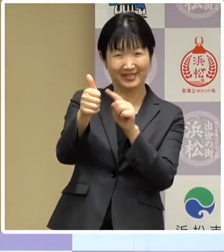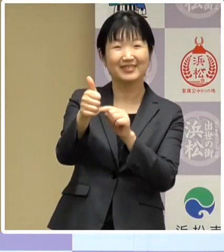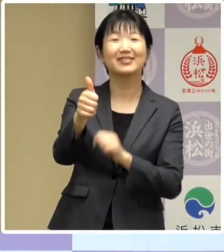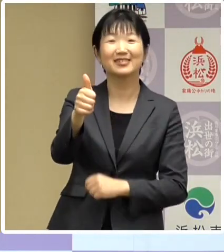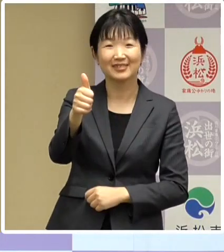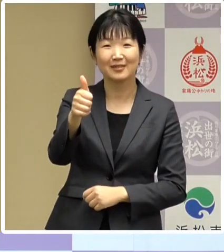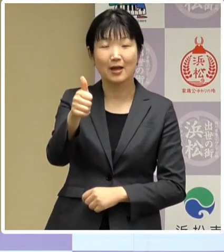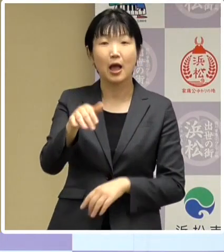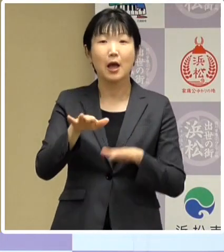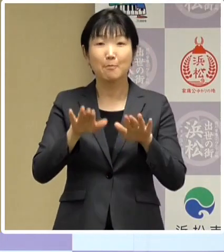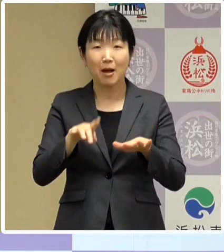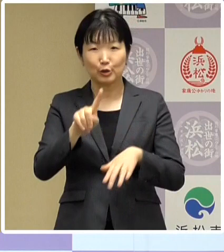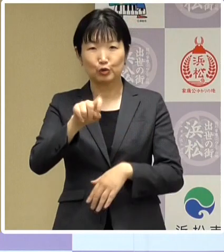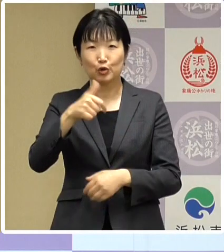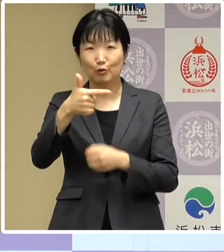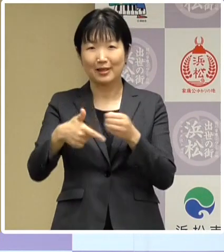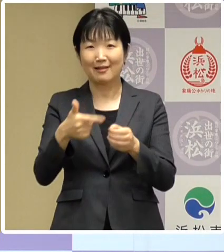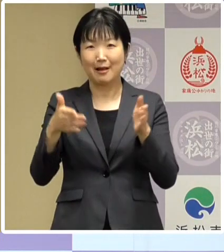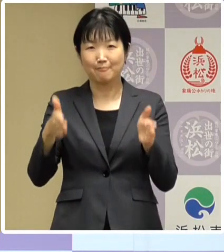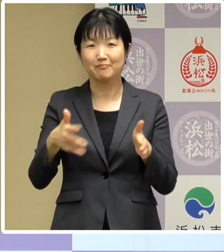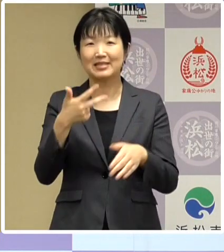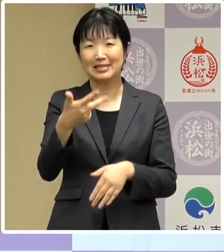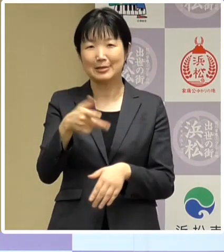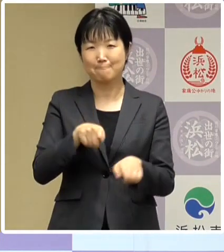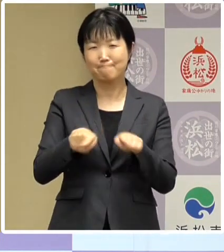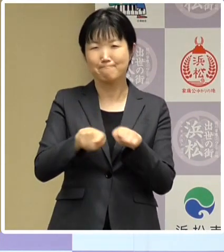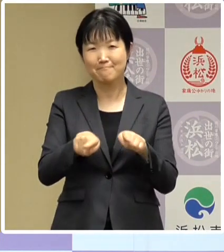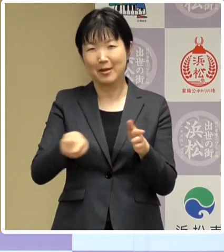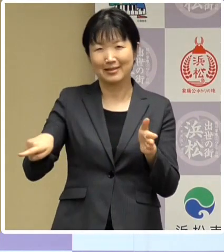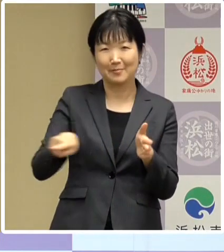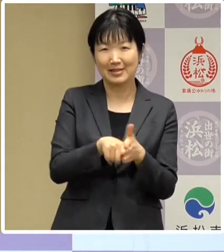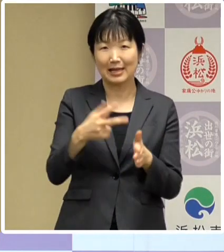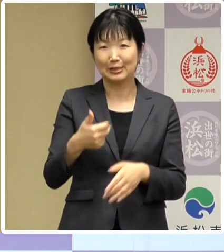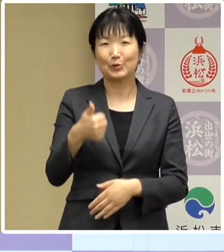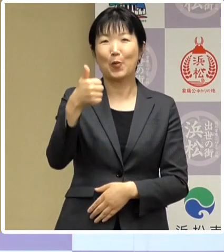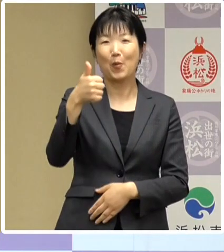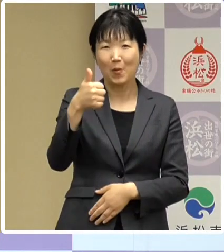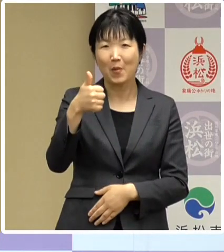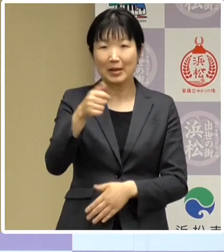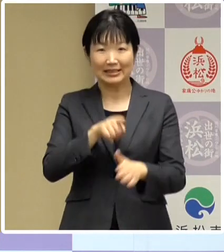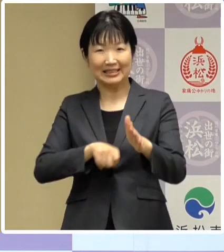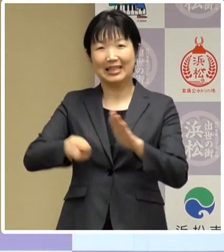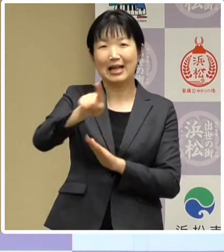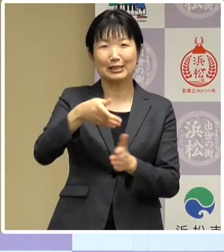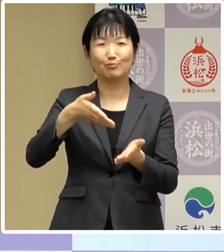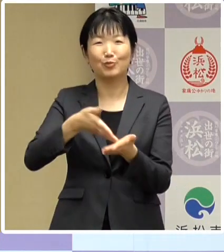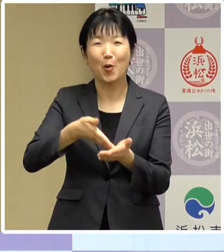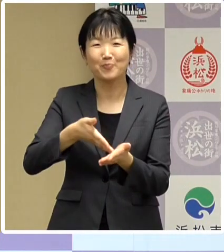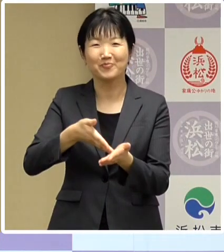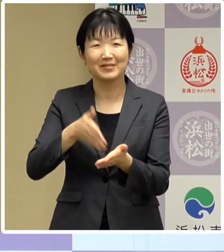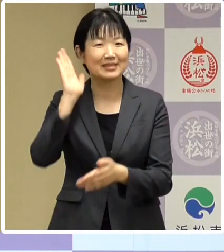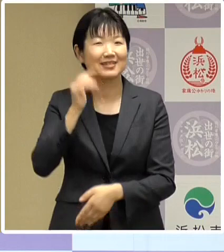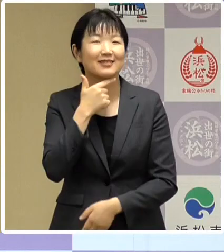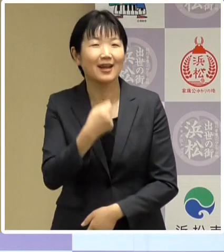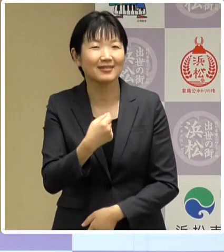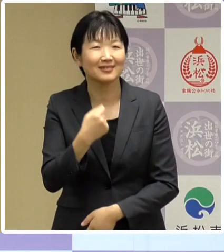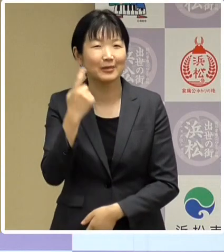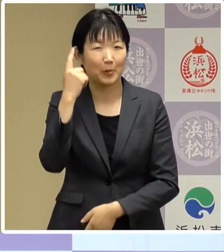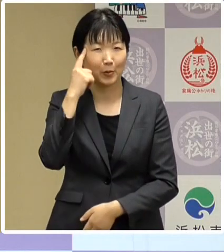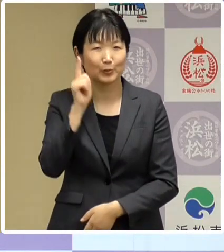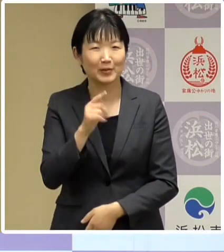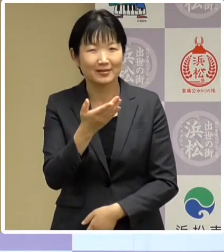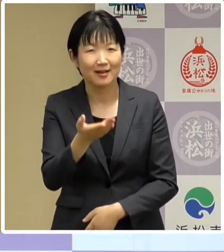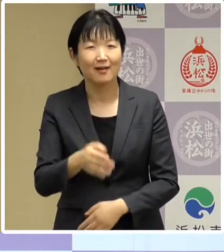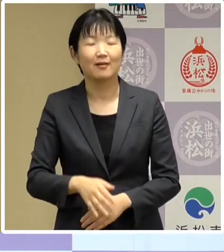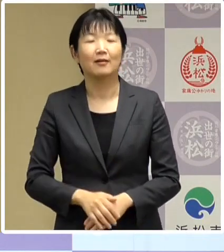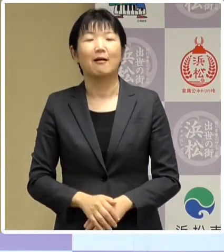政を応援されてきた、はい、市長としてですね、改めてちょっとリーダーシップ論についてもちょっとお伺いしたいなと今思いま